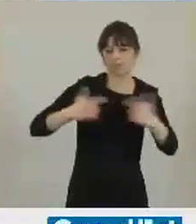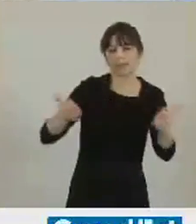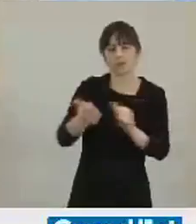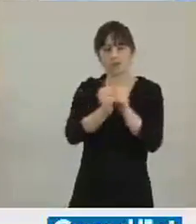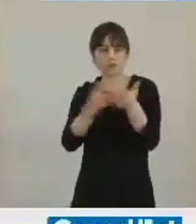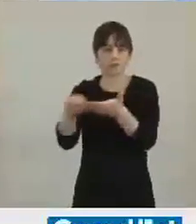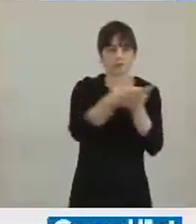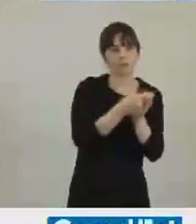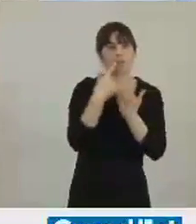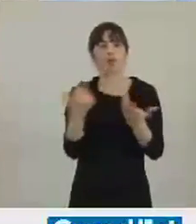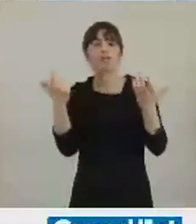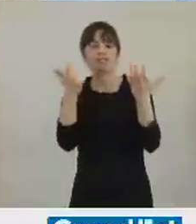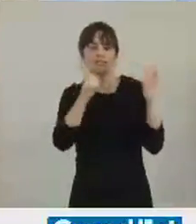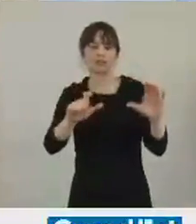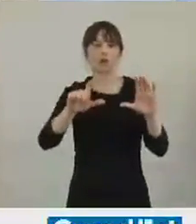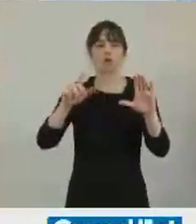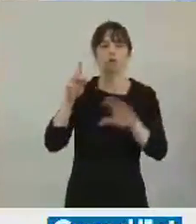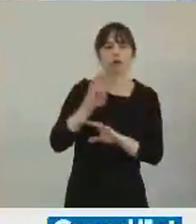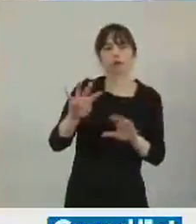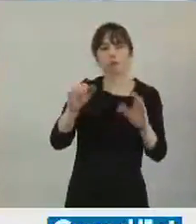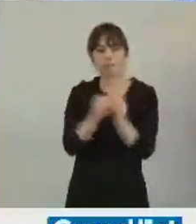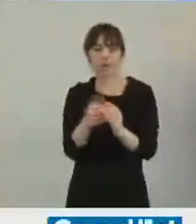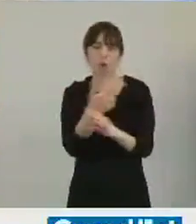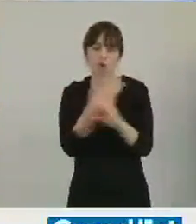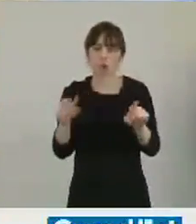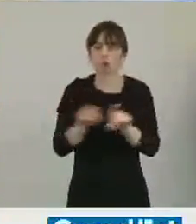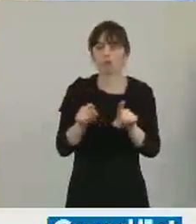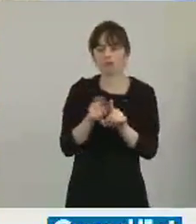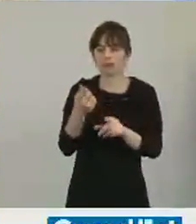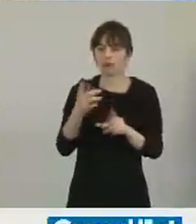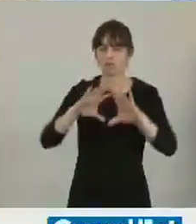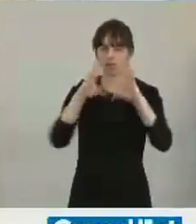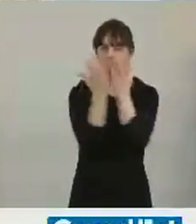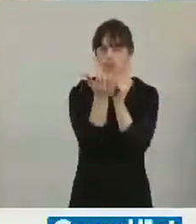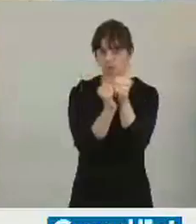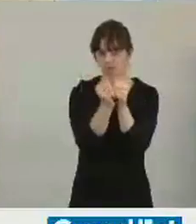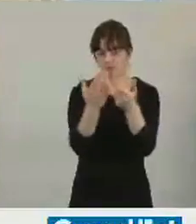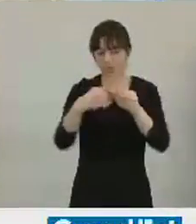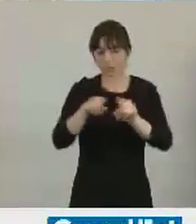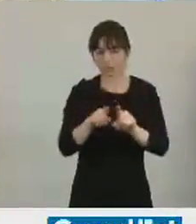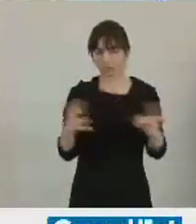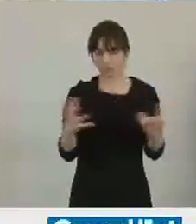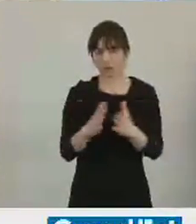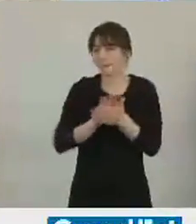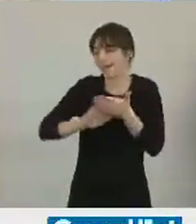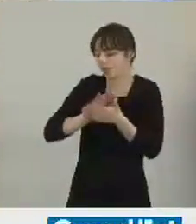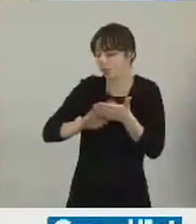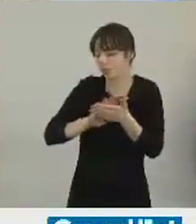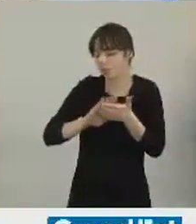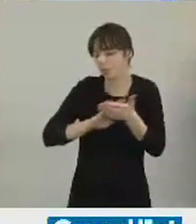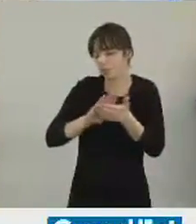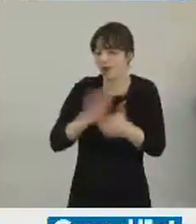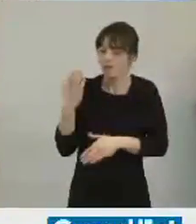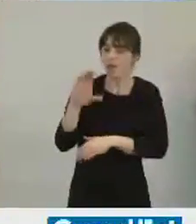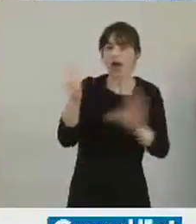quelque 716 400 €, les investissements sportifs, mais également les investissements à hauteur de